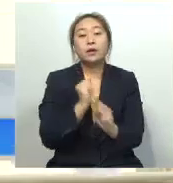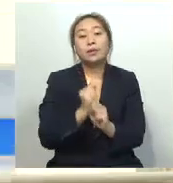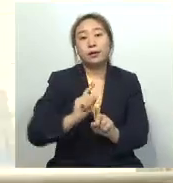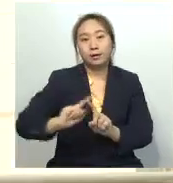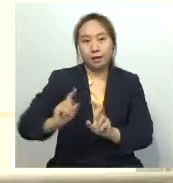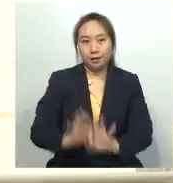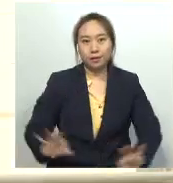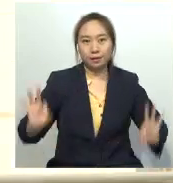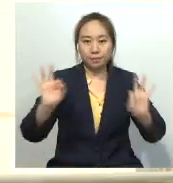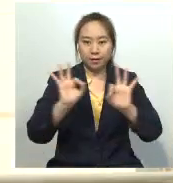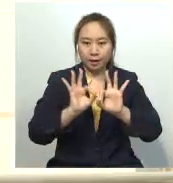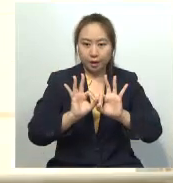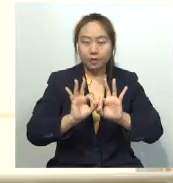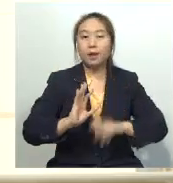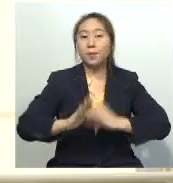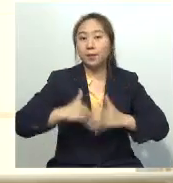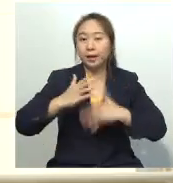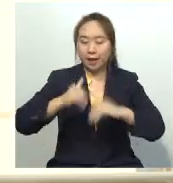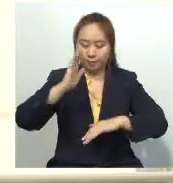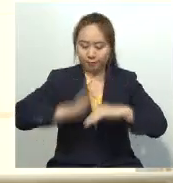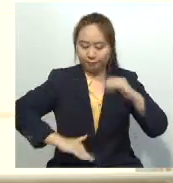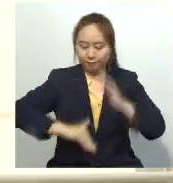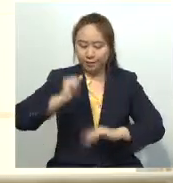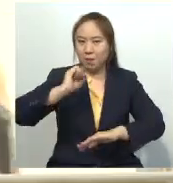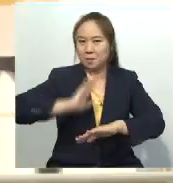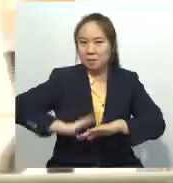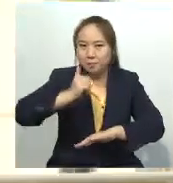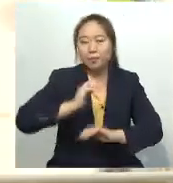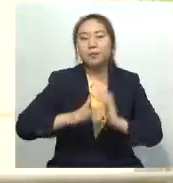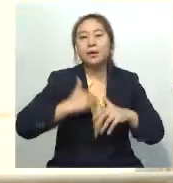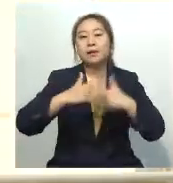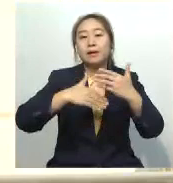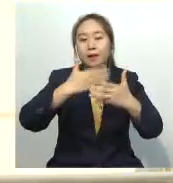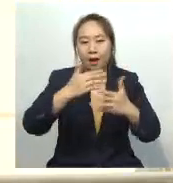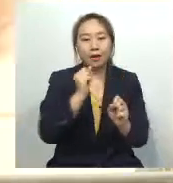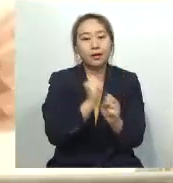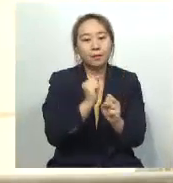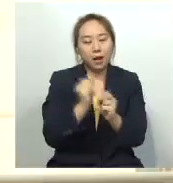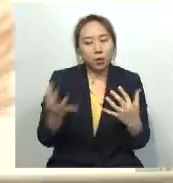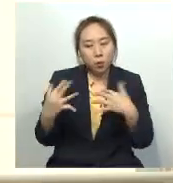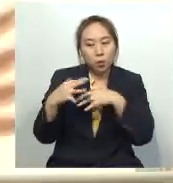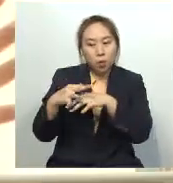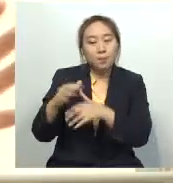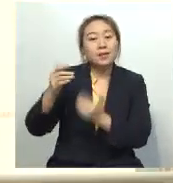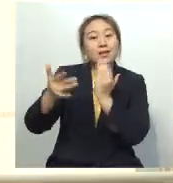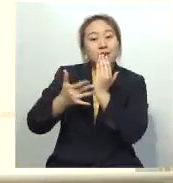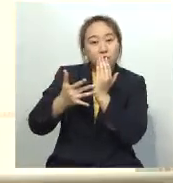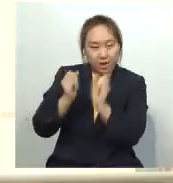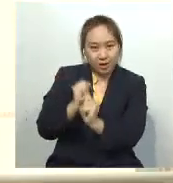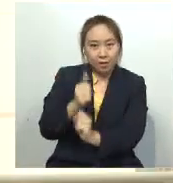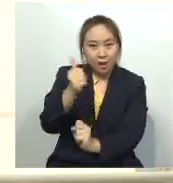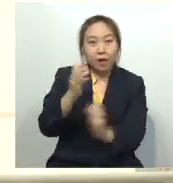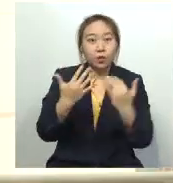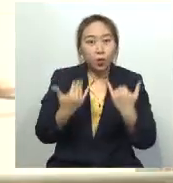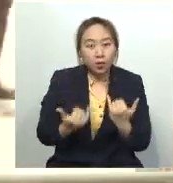พาะการพัฒนาทักษะให้กลายเป็นแรงงานที่มีศักยภาพให้สามารถทำงานร่วมกับเทคโนโลยีได้นะครับที่ตอนนี้เ